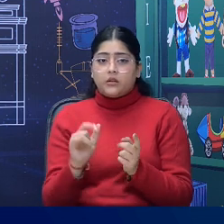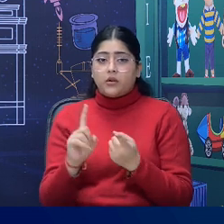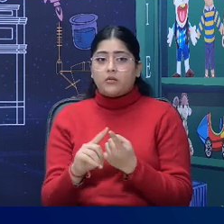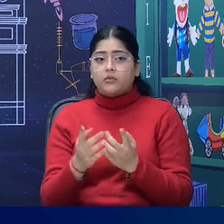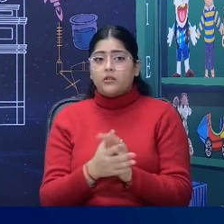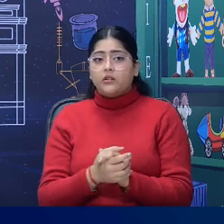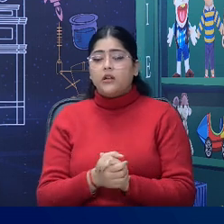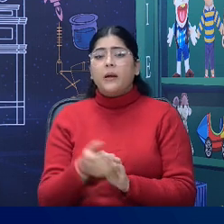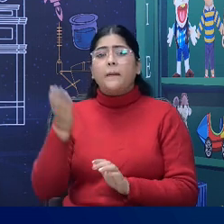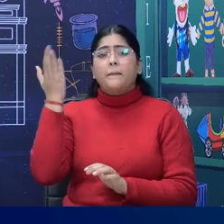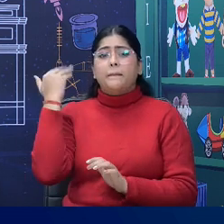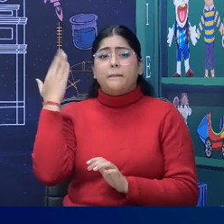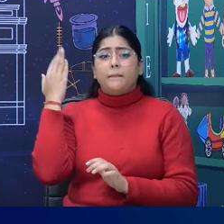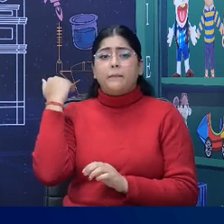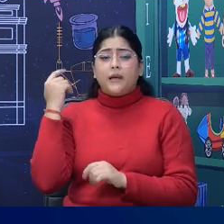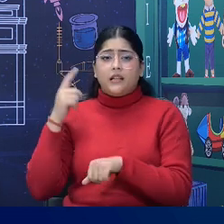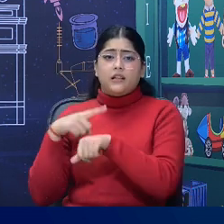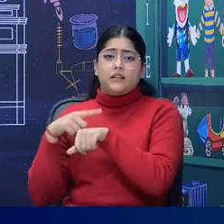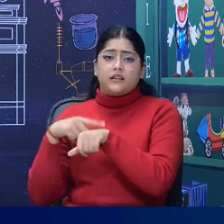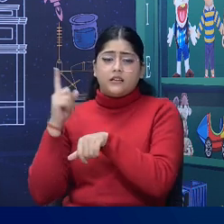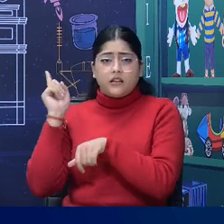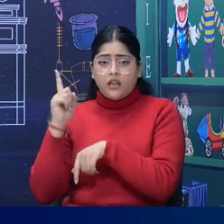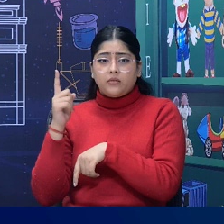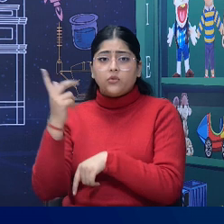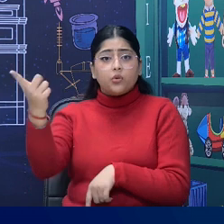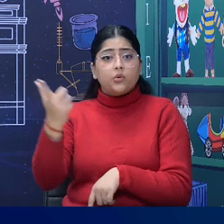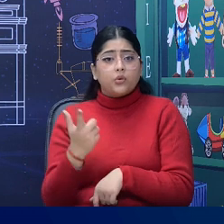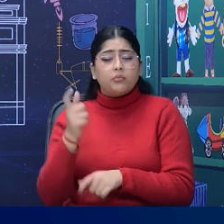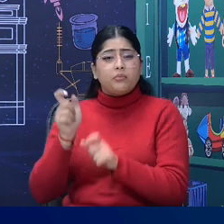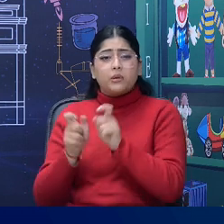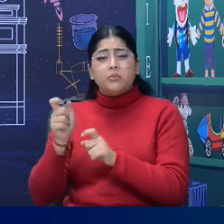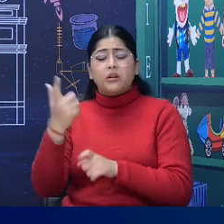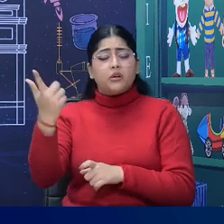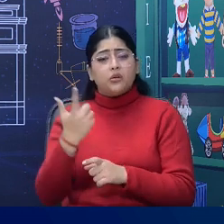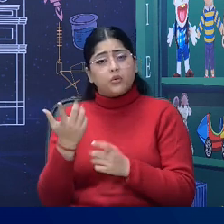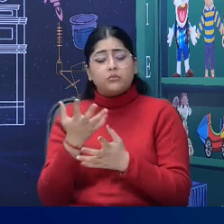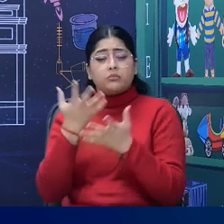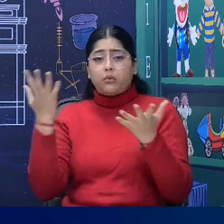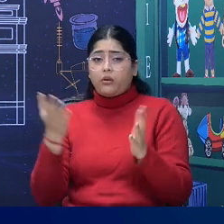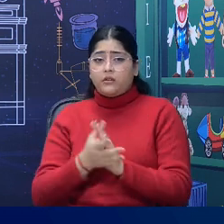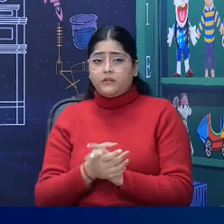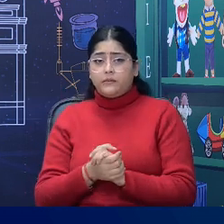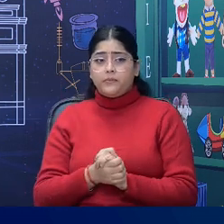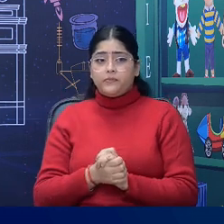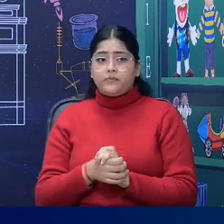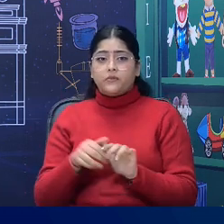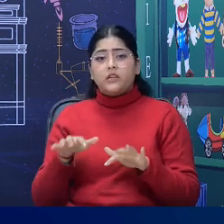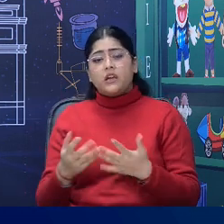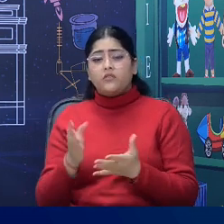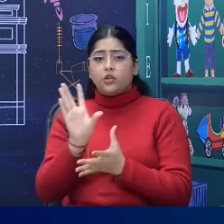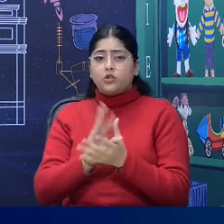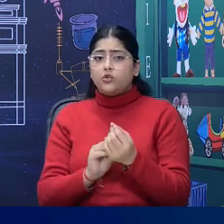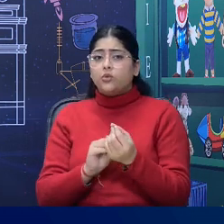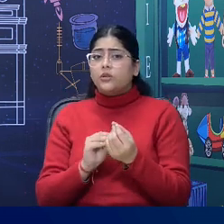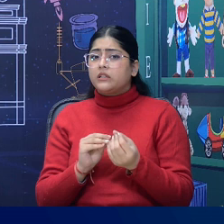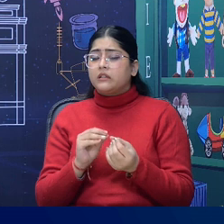काफी उधार लिया करते थे ब्याज पर जब ये रचना लिखी गई थी तो उन्होंने कहा साहूकार ने तंग करना बंद कर दिया या किसी चोरी के मामले में फंस गए हो